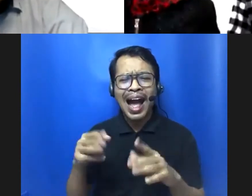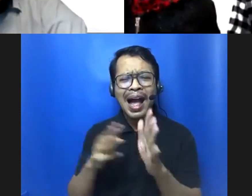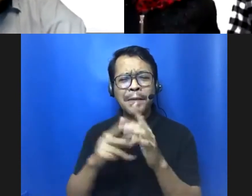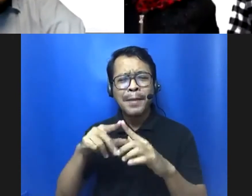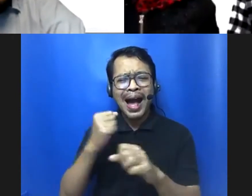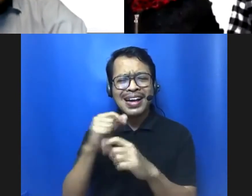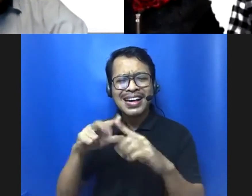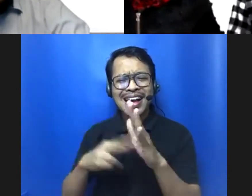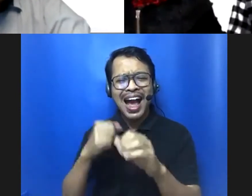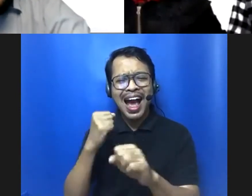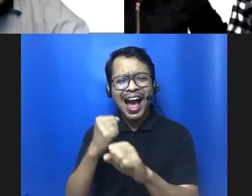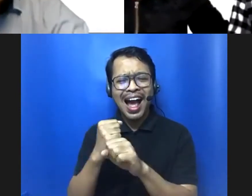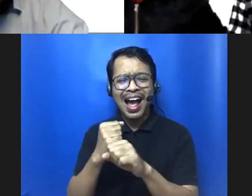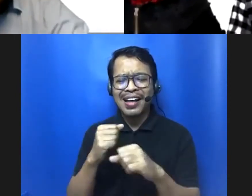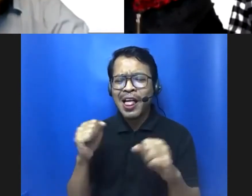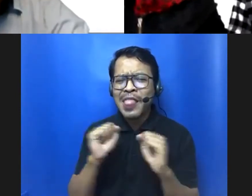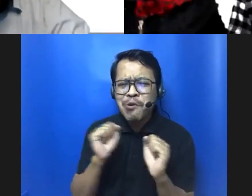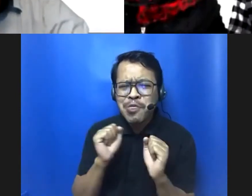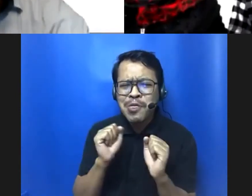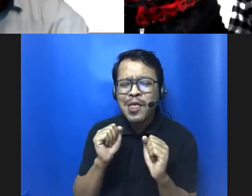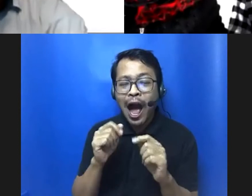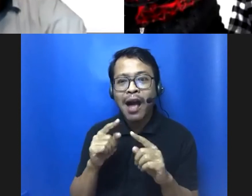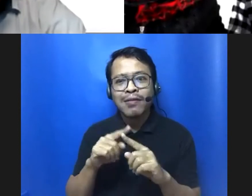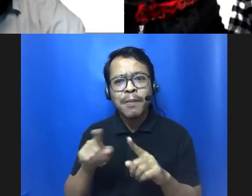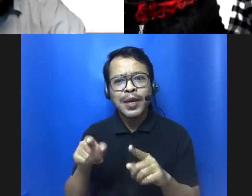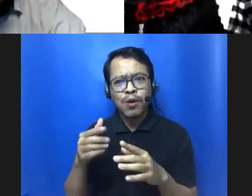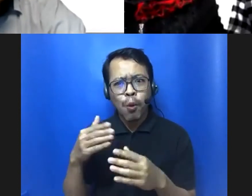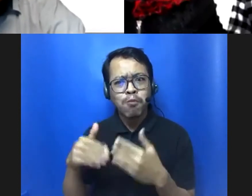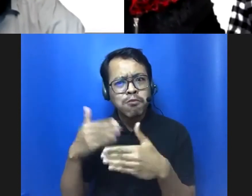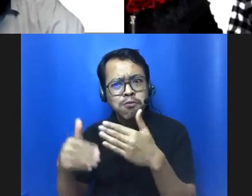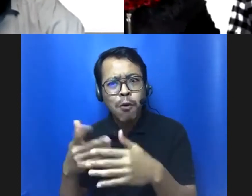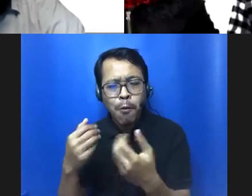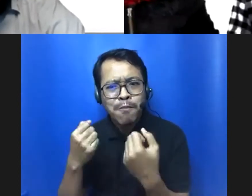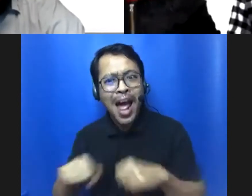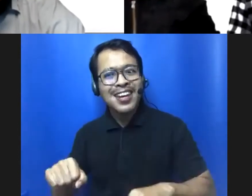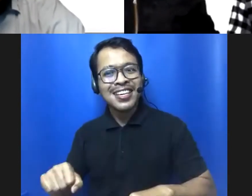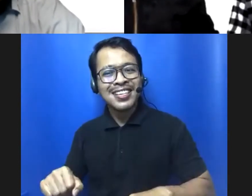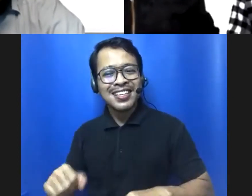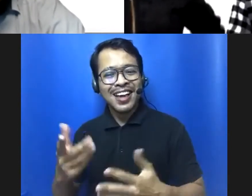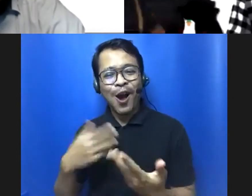berani, kemudian jadinya pede untuk ikut magang itu apa, Bu?